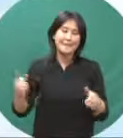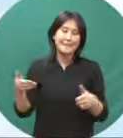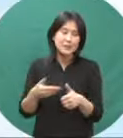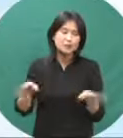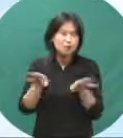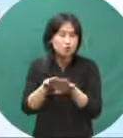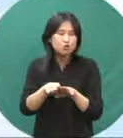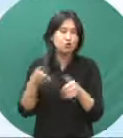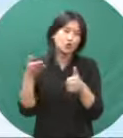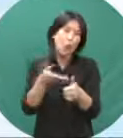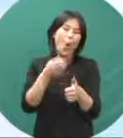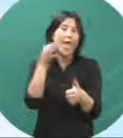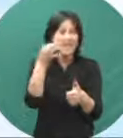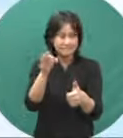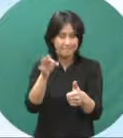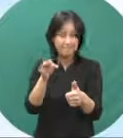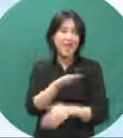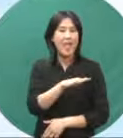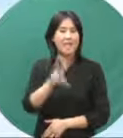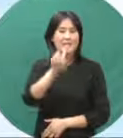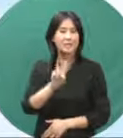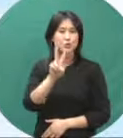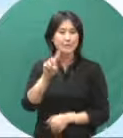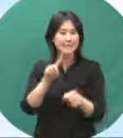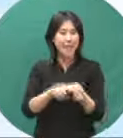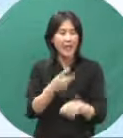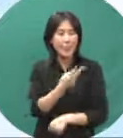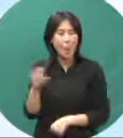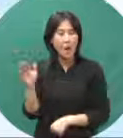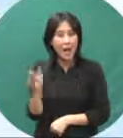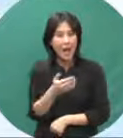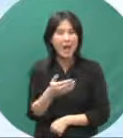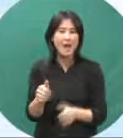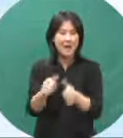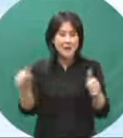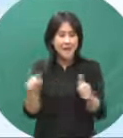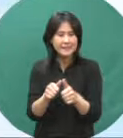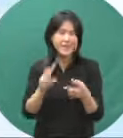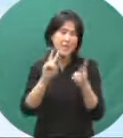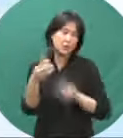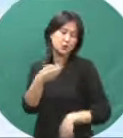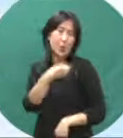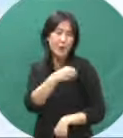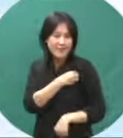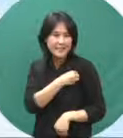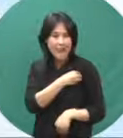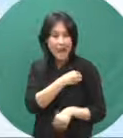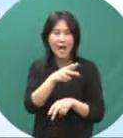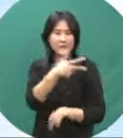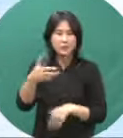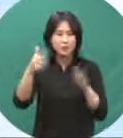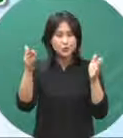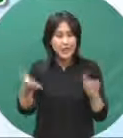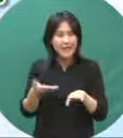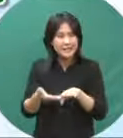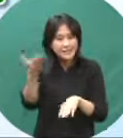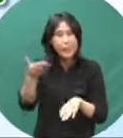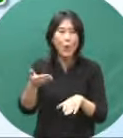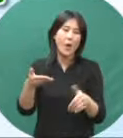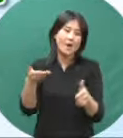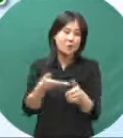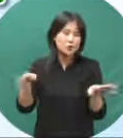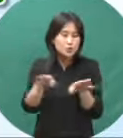奨励金。今年度から男性従業員が1週間以上の育児休業を取得した中小企業に